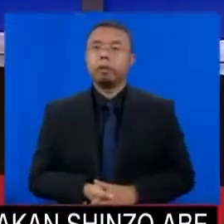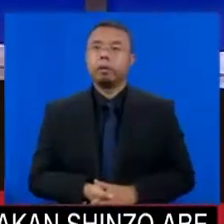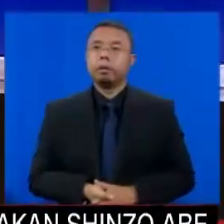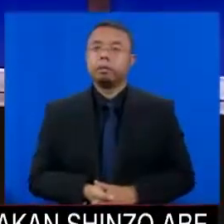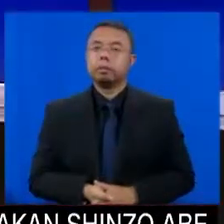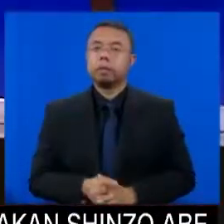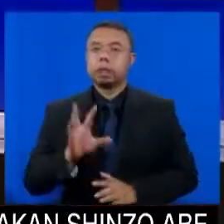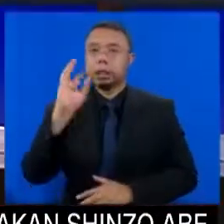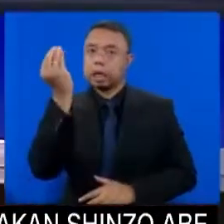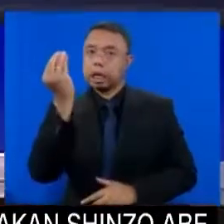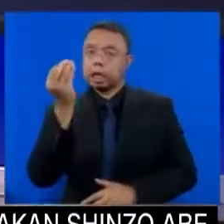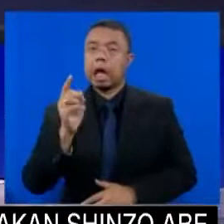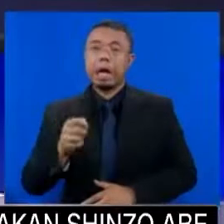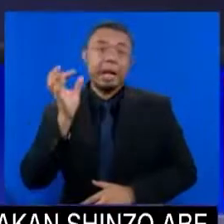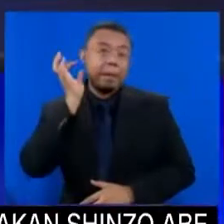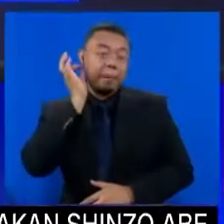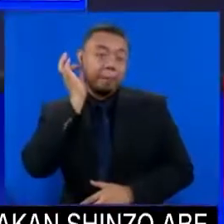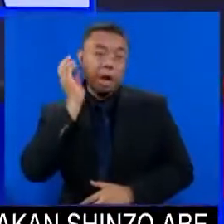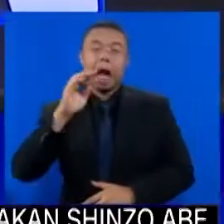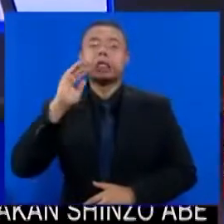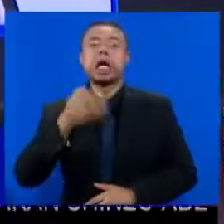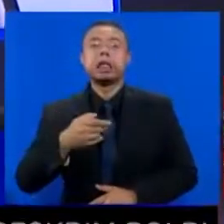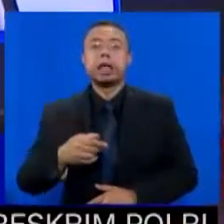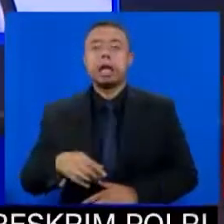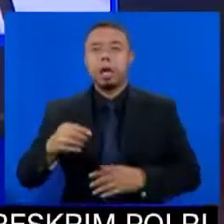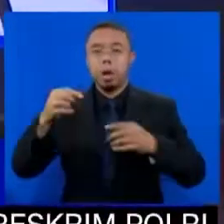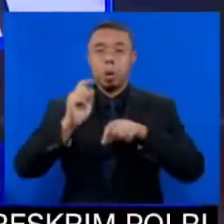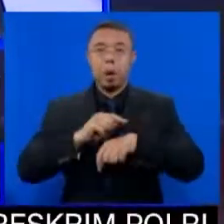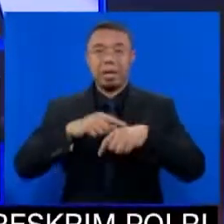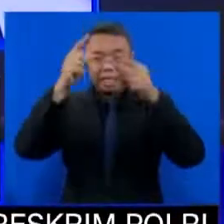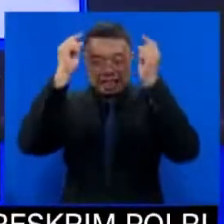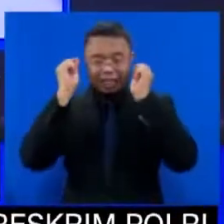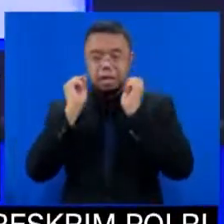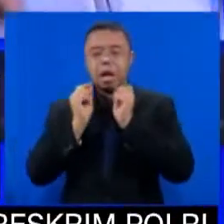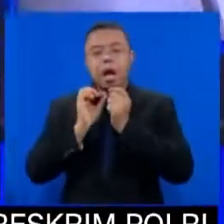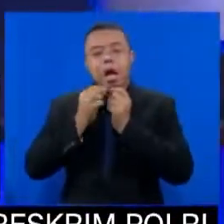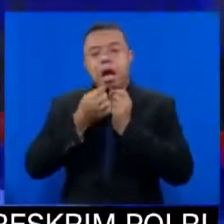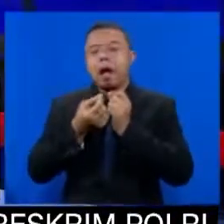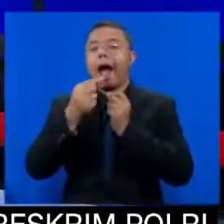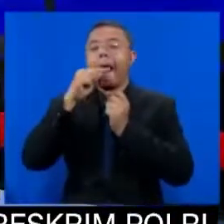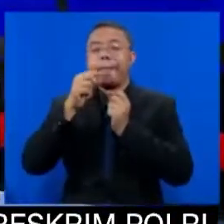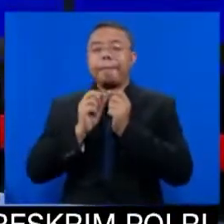Sementara di Jakarta, seorang perempuan tanpa sengaja menelan jarum pentol saat hendak memasang hijab.